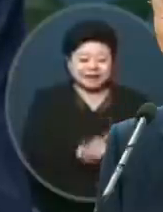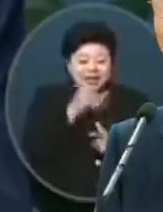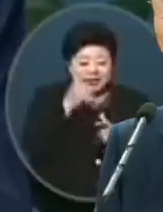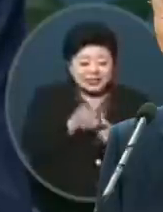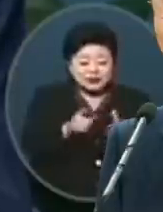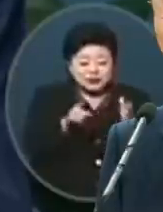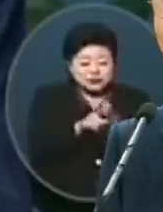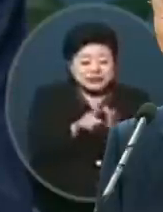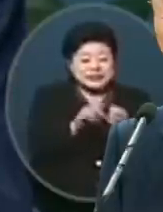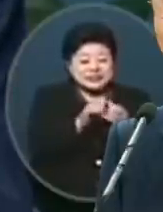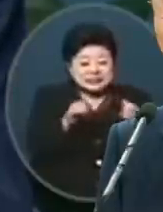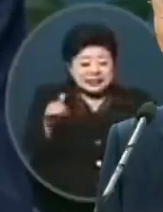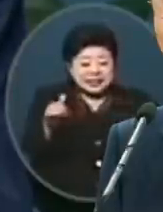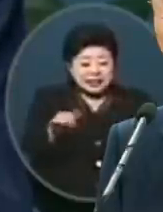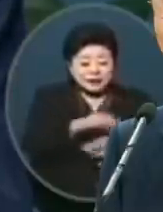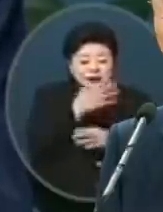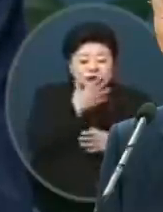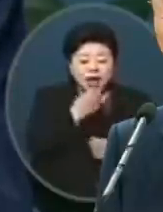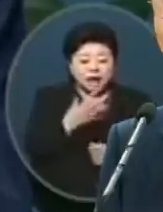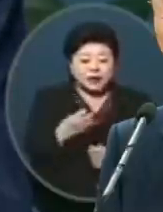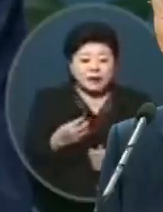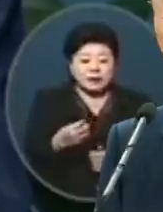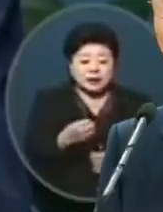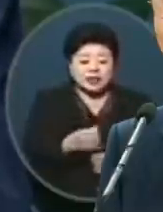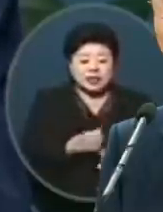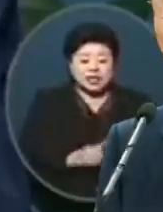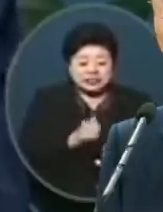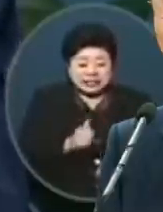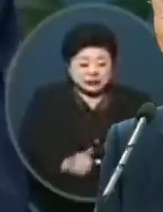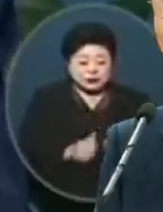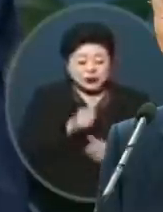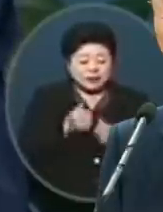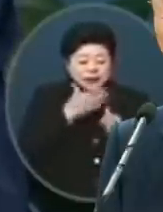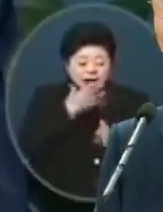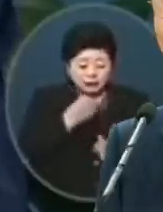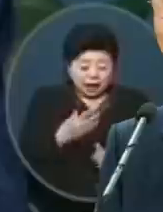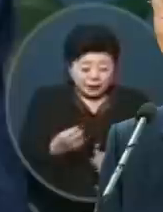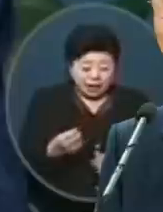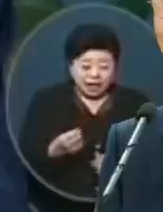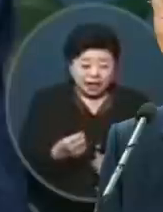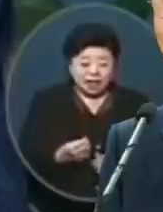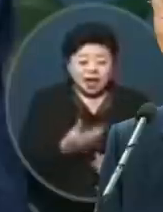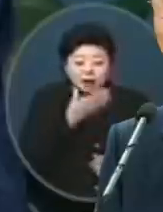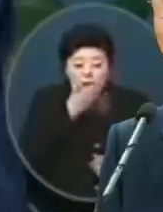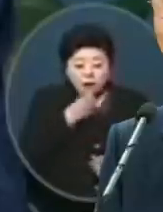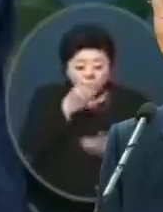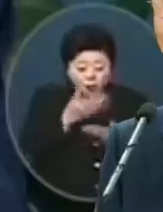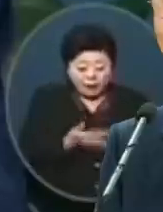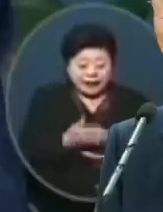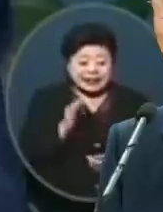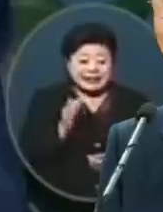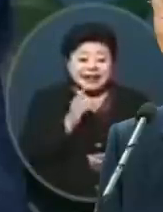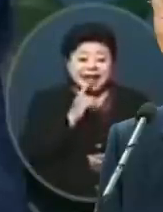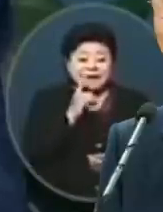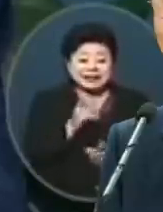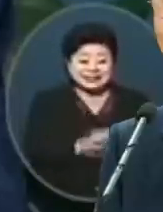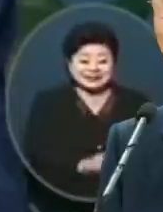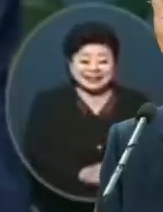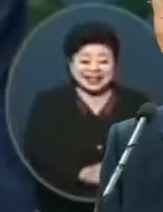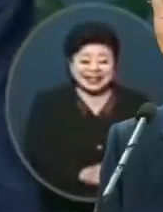예수 믿는 사람들은 모두 다 아브라함의 자손으로서 아브라함의 복을 받게 된다고